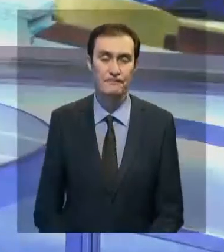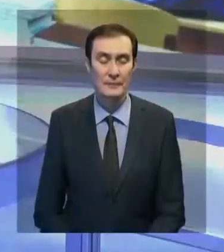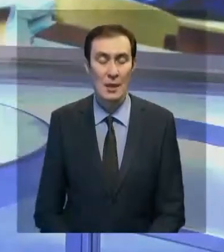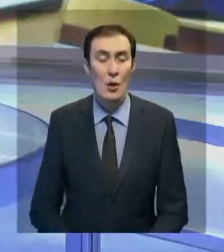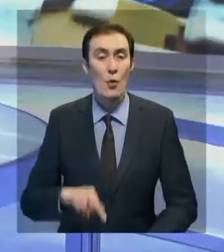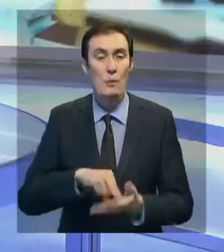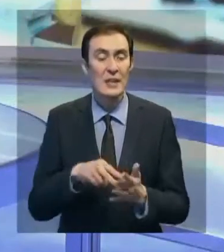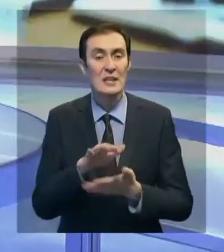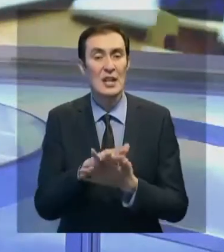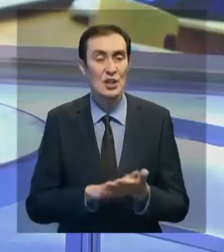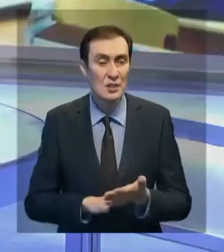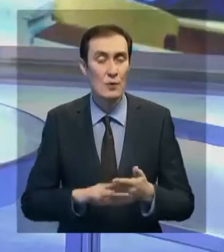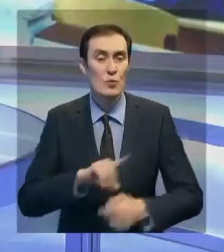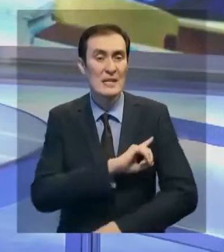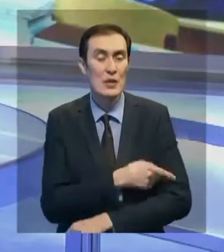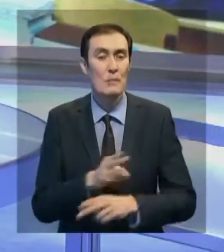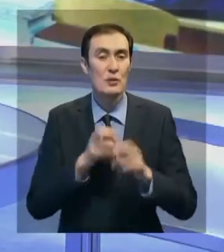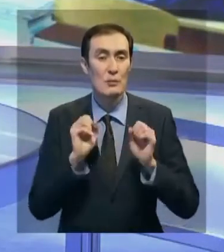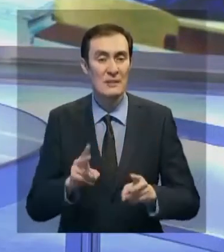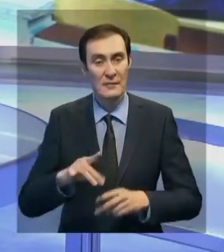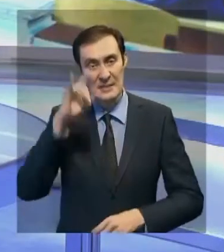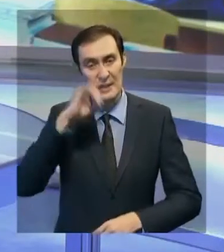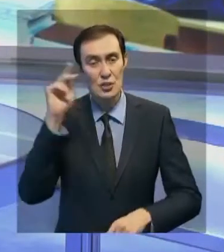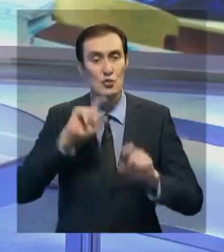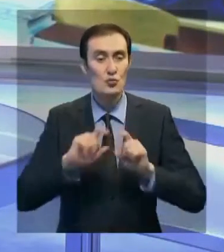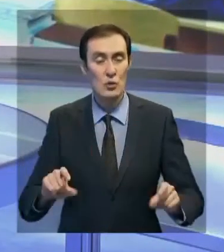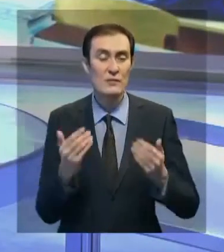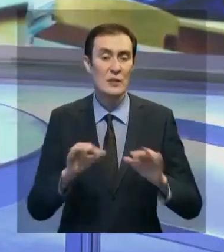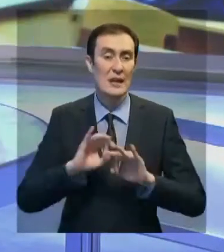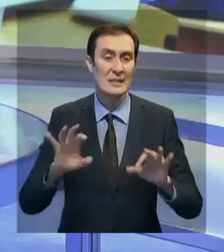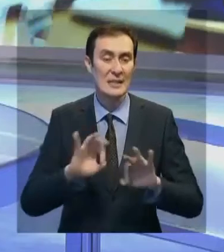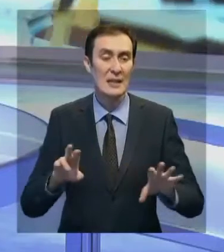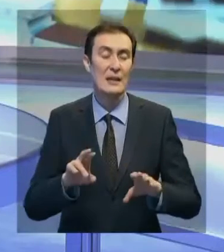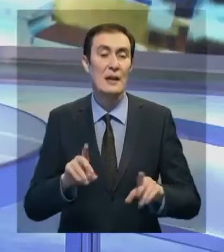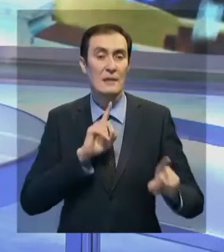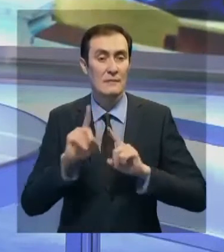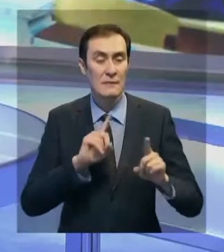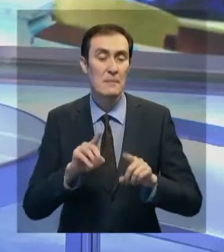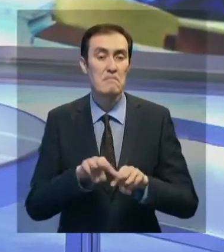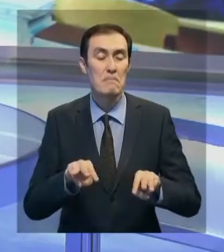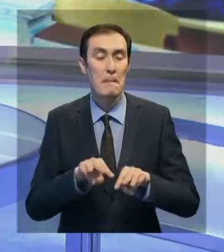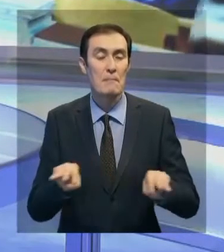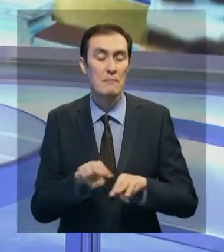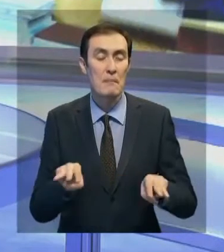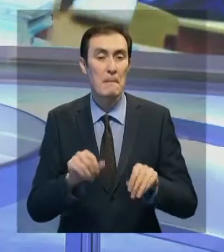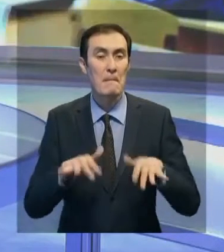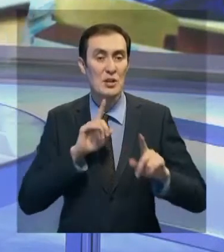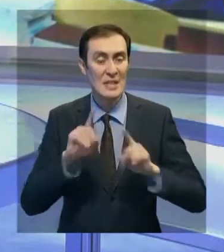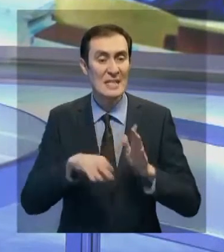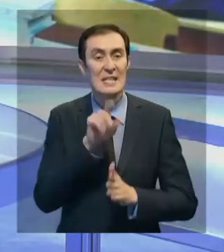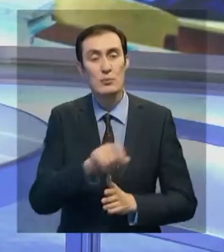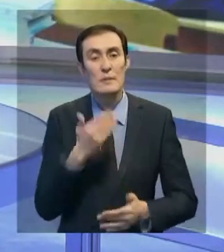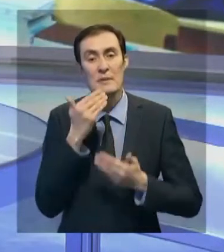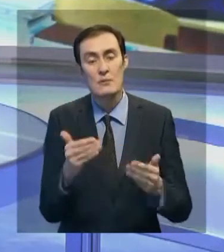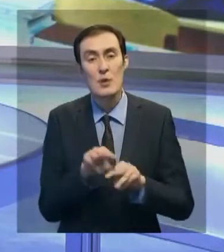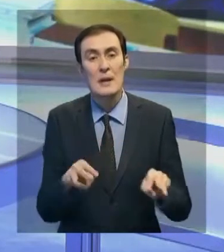О планах по дальнейшему усилению безопасности в казахстанских школах рассказали сегодня на правительственном часе в Мажилисе. Депутаты